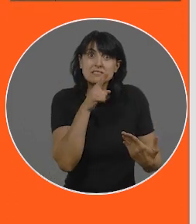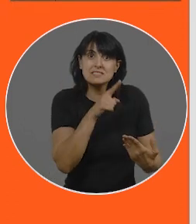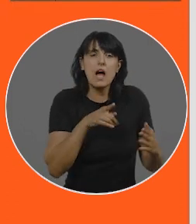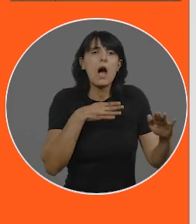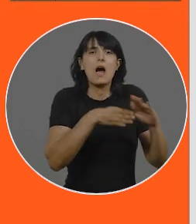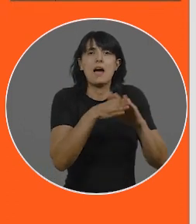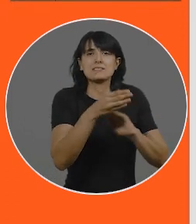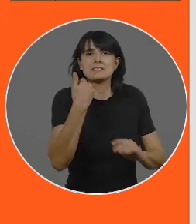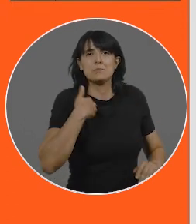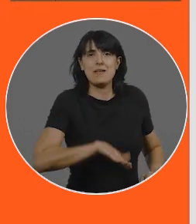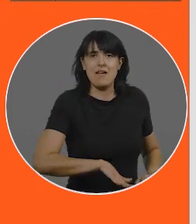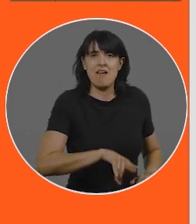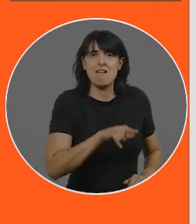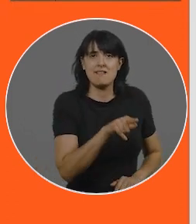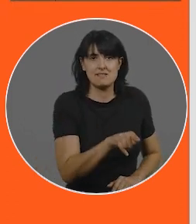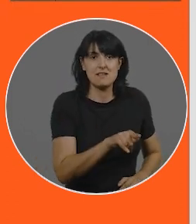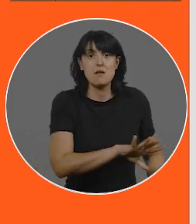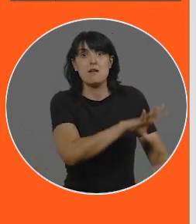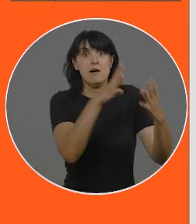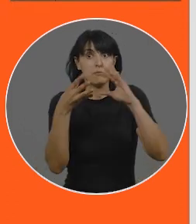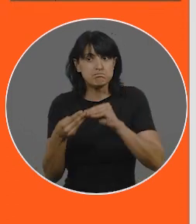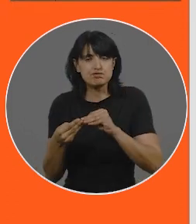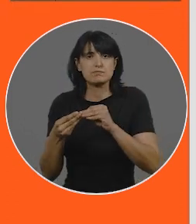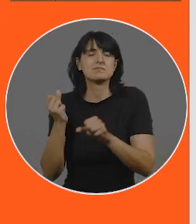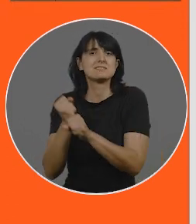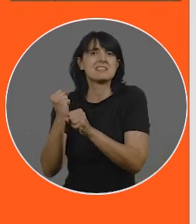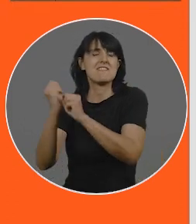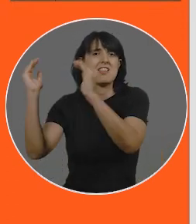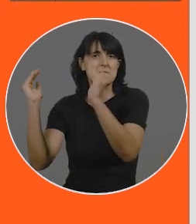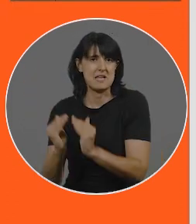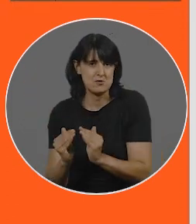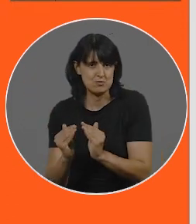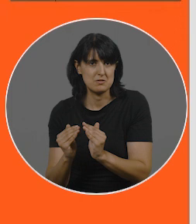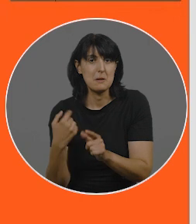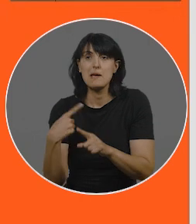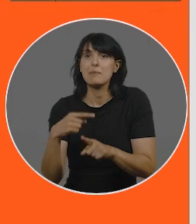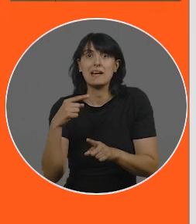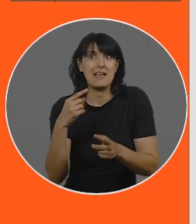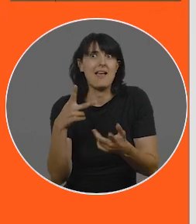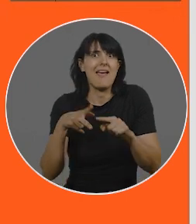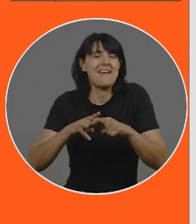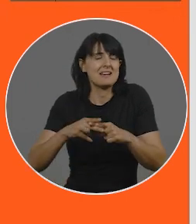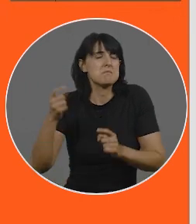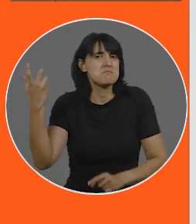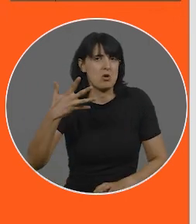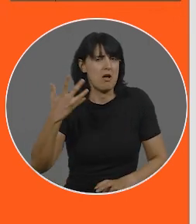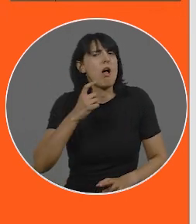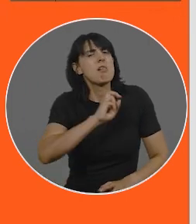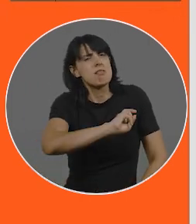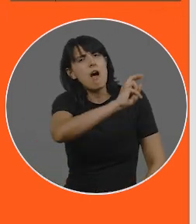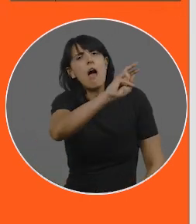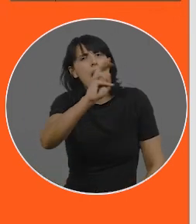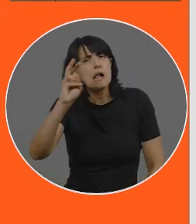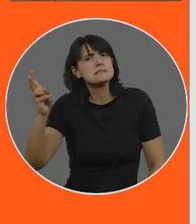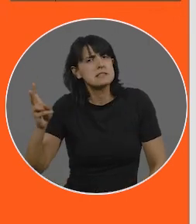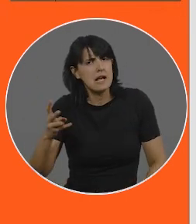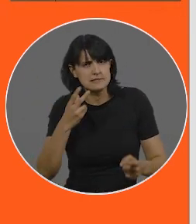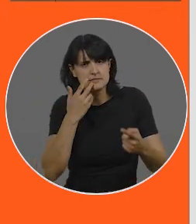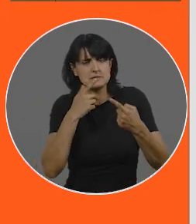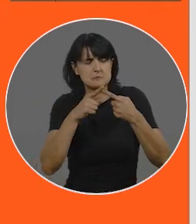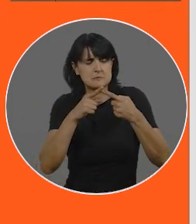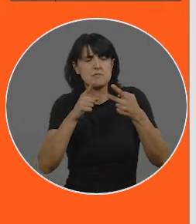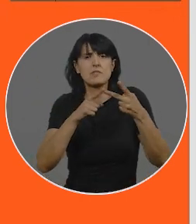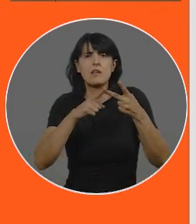més tinguis fet, menys hauràs de corregir. Sobretot si és una eina que no tens, perquè és molt cara, perquè el que sigui. Hi ha altres eines, eh? Us he posat